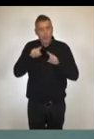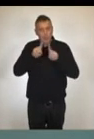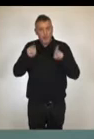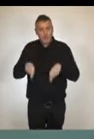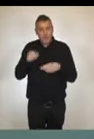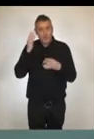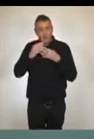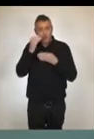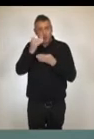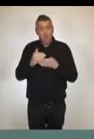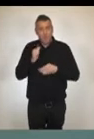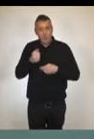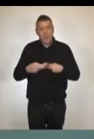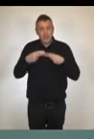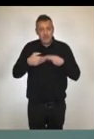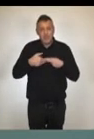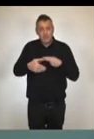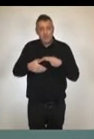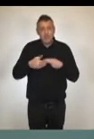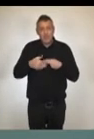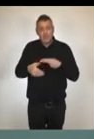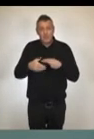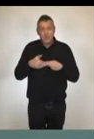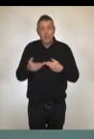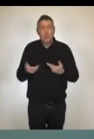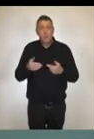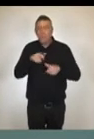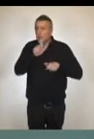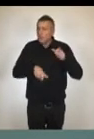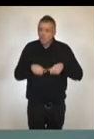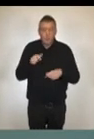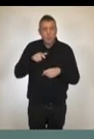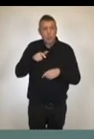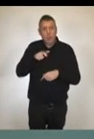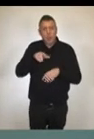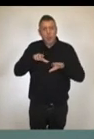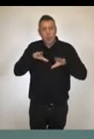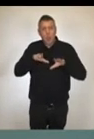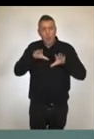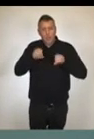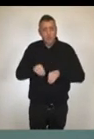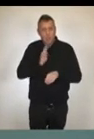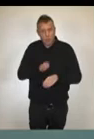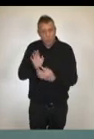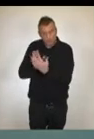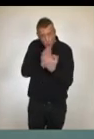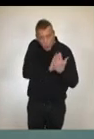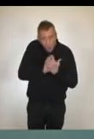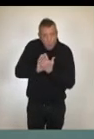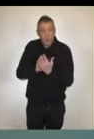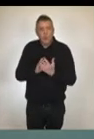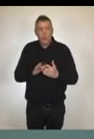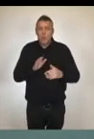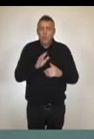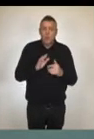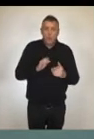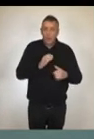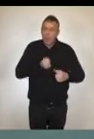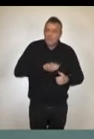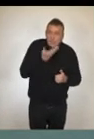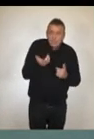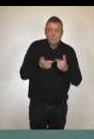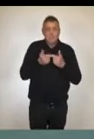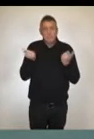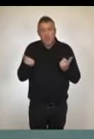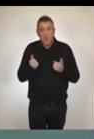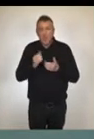de la culture et le dialogue qu'il a instauré avec les habitants, les artistes et les partenaires associatifs se poursuivra tout au long du mandat pour continuer à nourrir